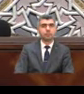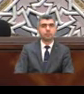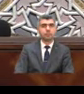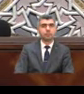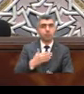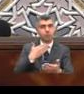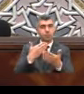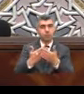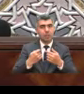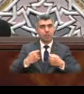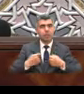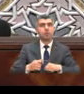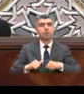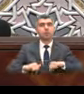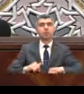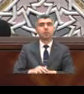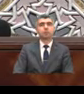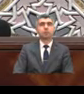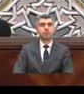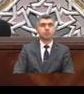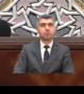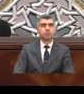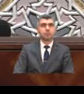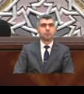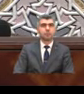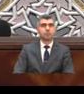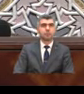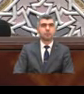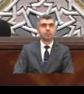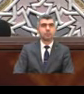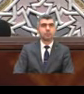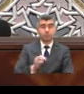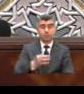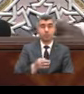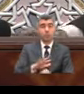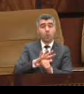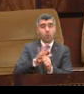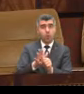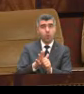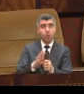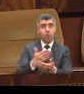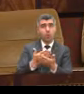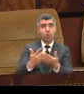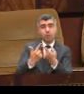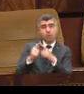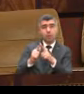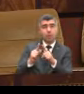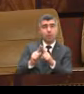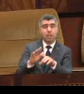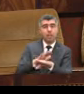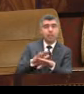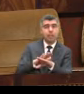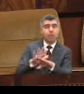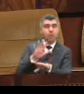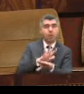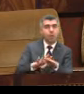شكرا سيد الرئيس. السيدة الوزيرة، لا شك أن جائحة كورونا فرضت تكييف مختلف السياسات الاجتماعية